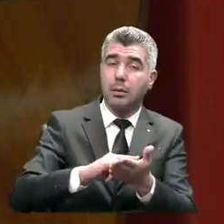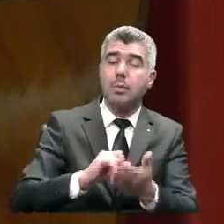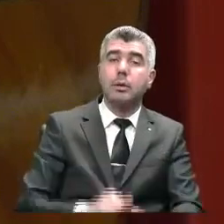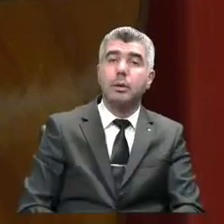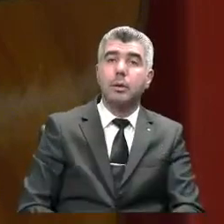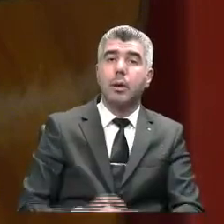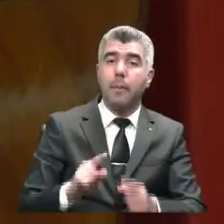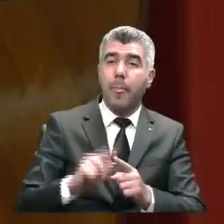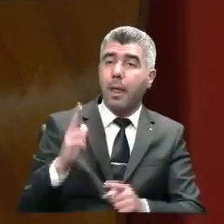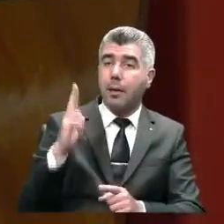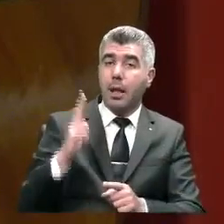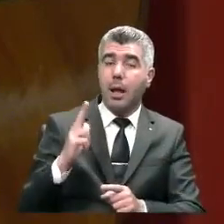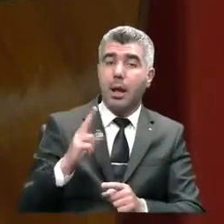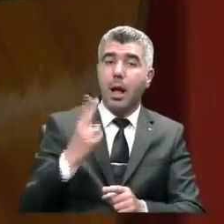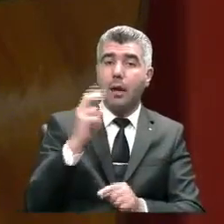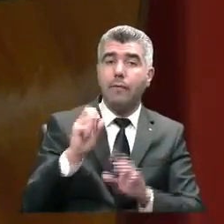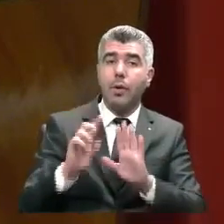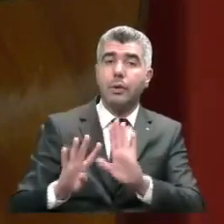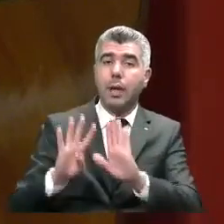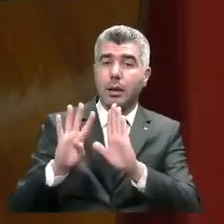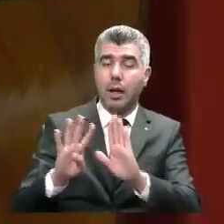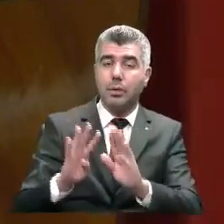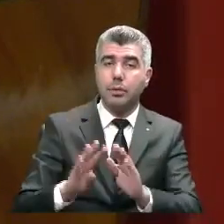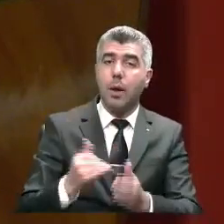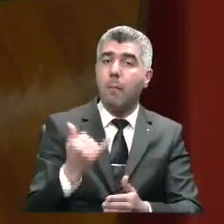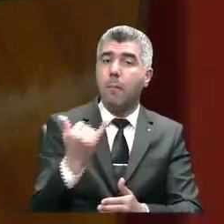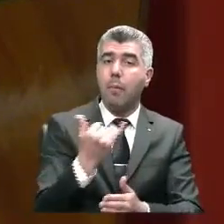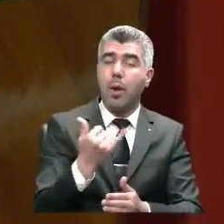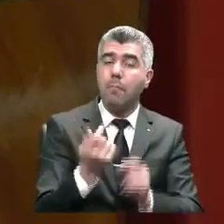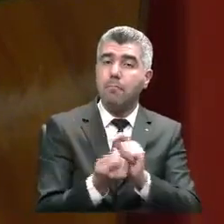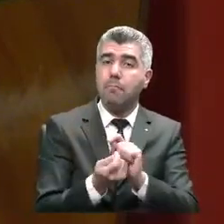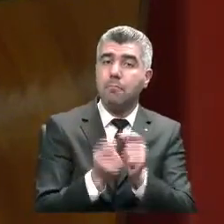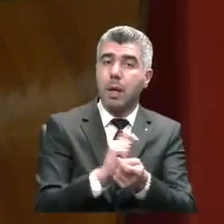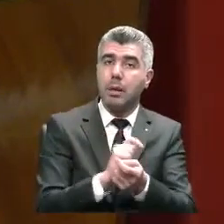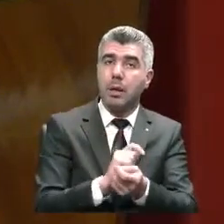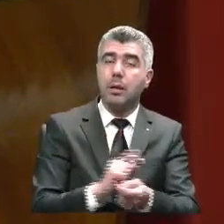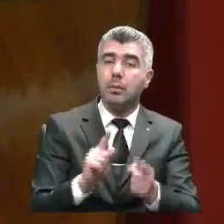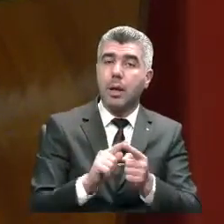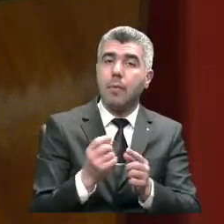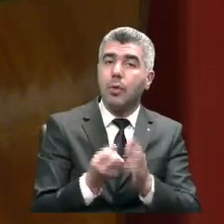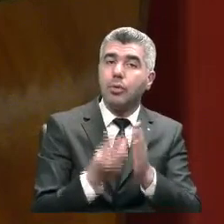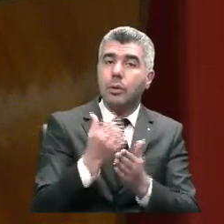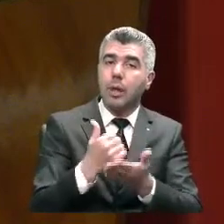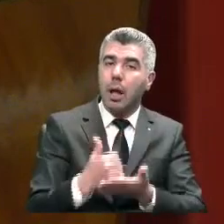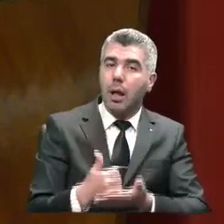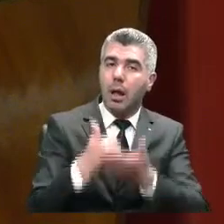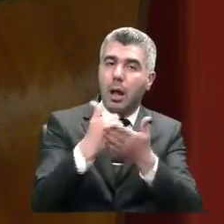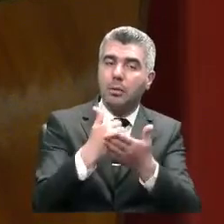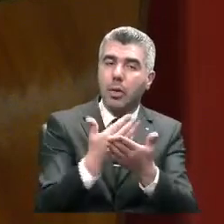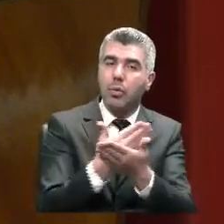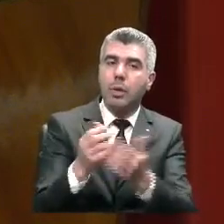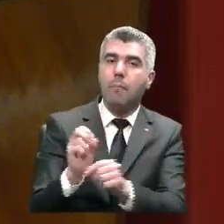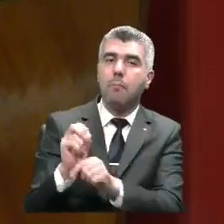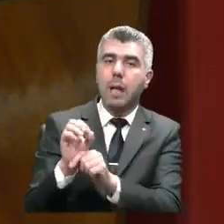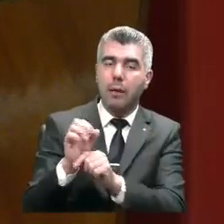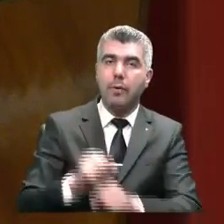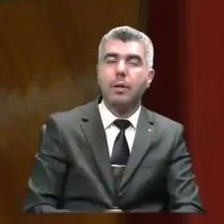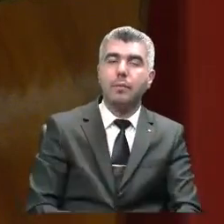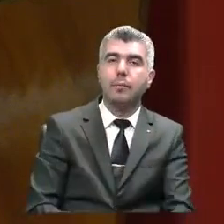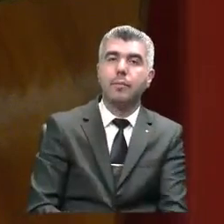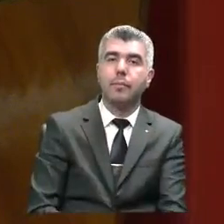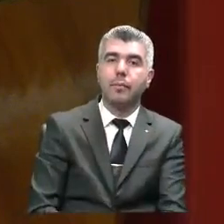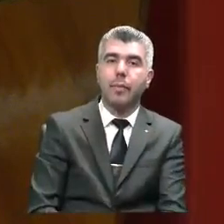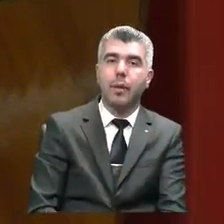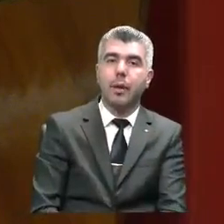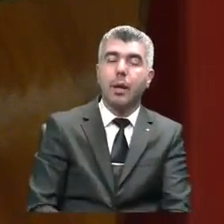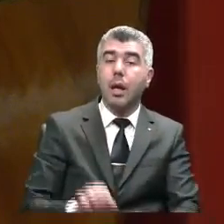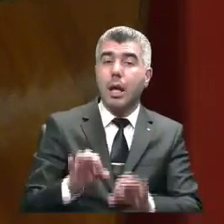منذ سنه 2019 ورش هام للتحول بهدف تحسين جوده الخدمات المقدمه للمسافرين من بين